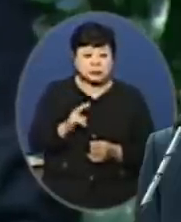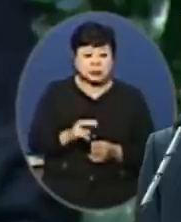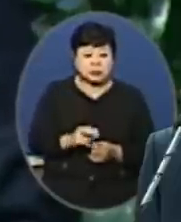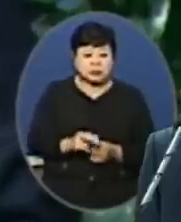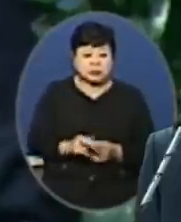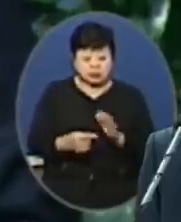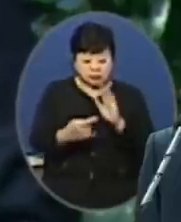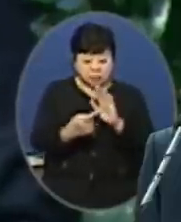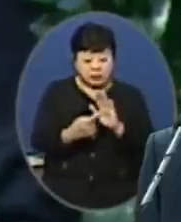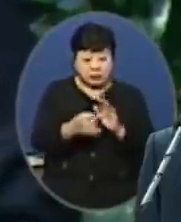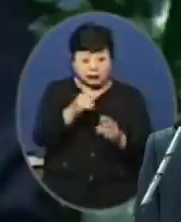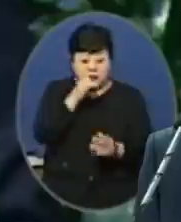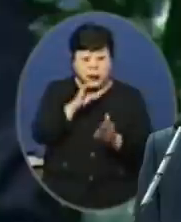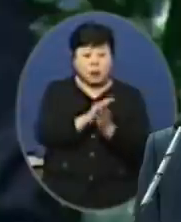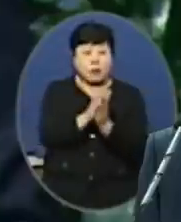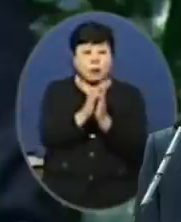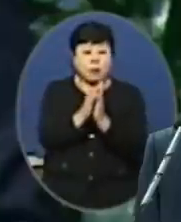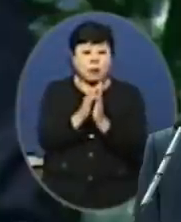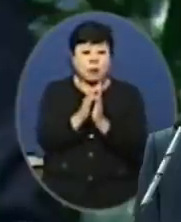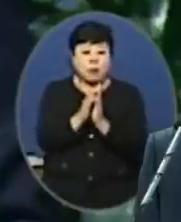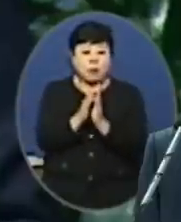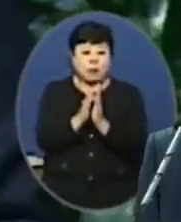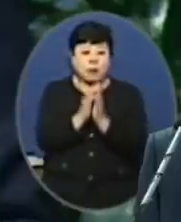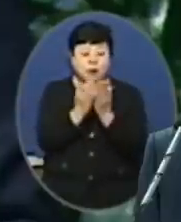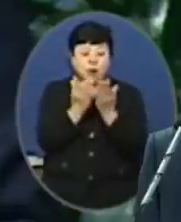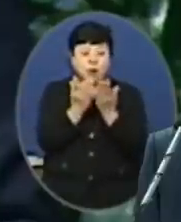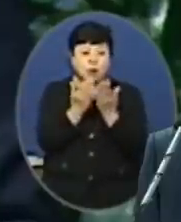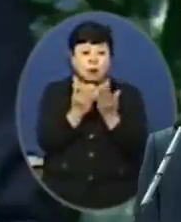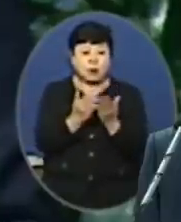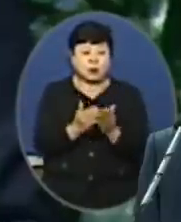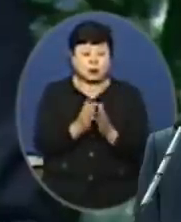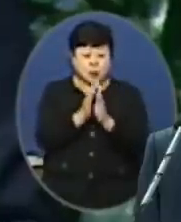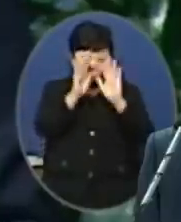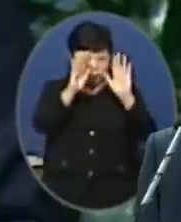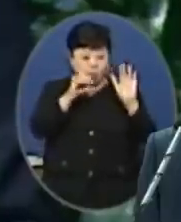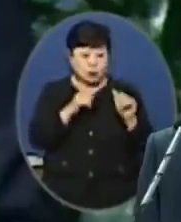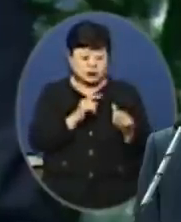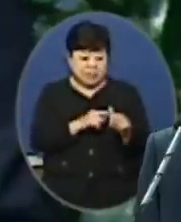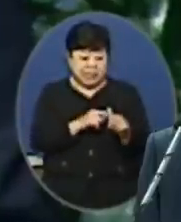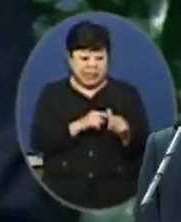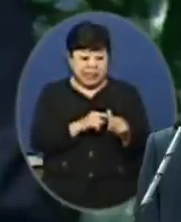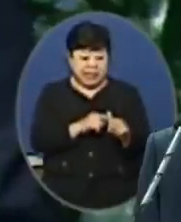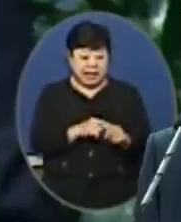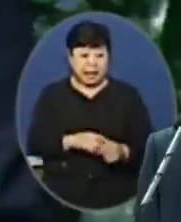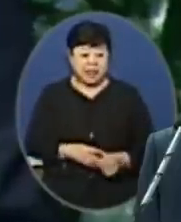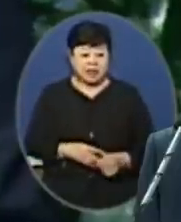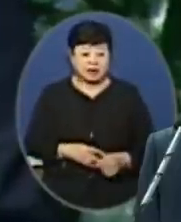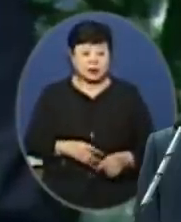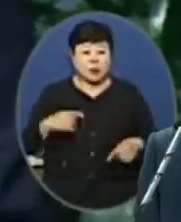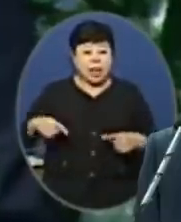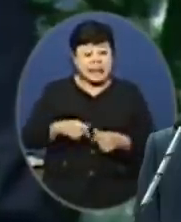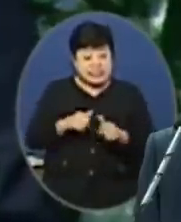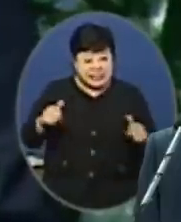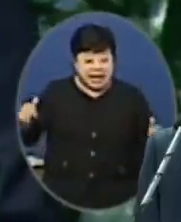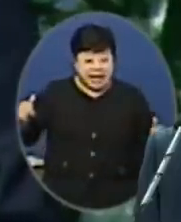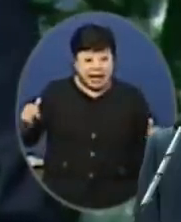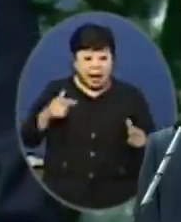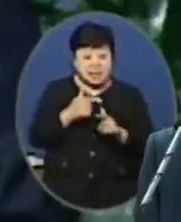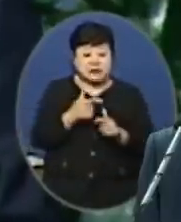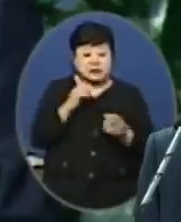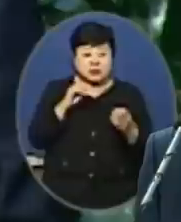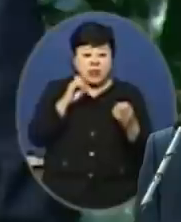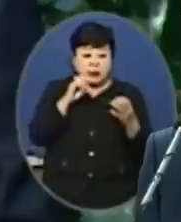그대에 와 있습니다. 모세가 예수님과 이야기할 뿐 아니라 엘리야가 예수님과 이야기하고